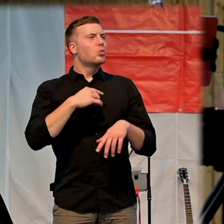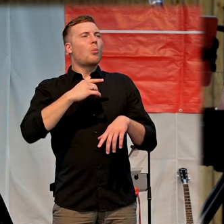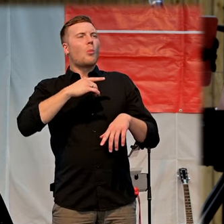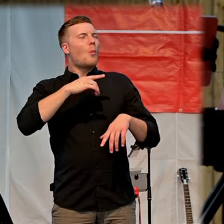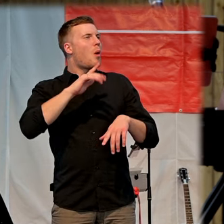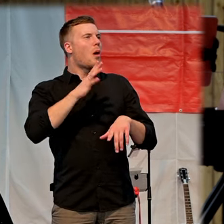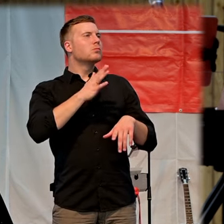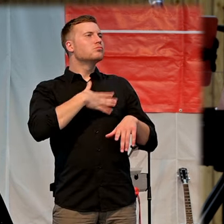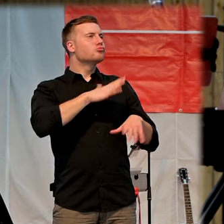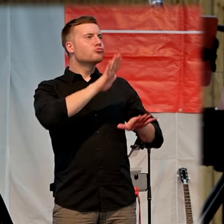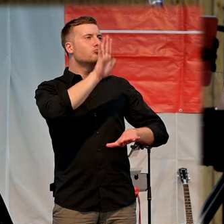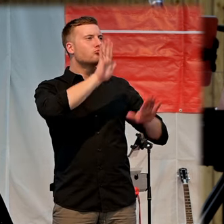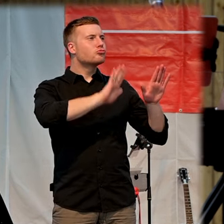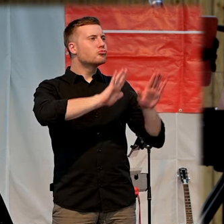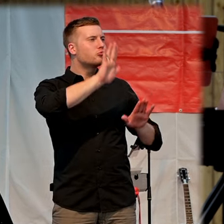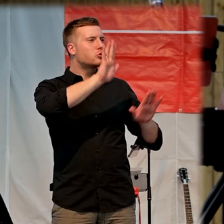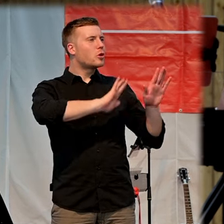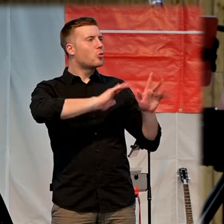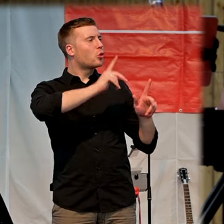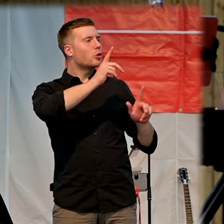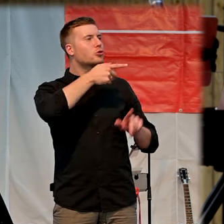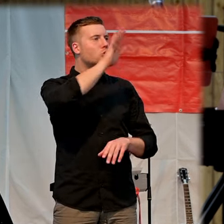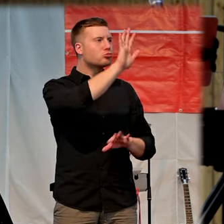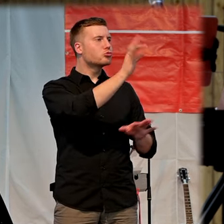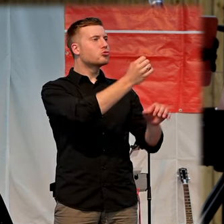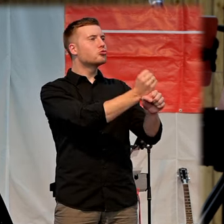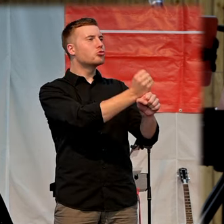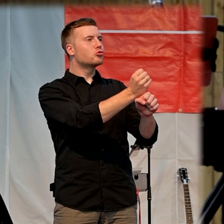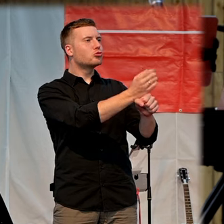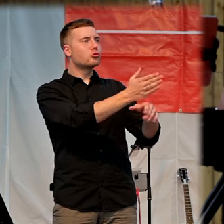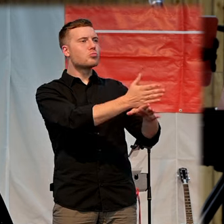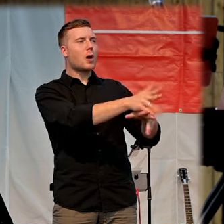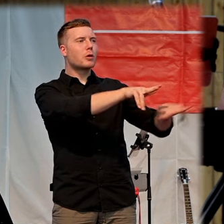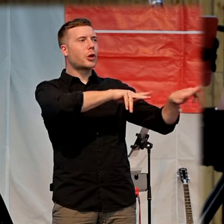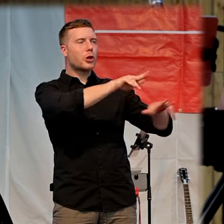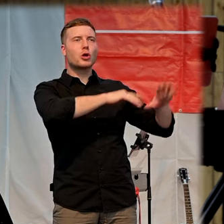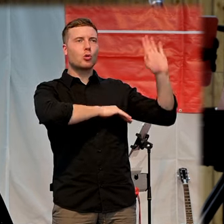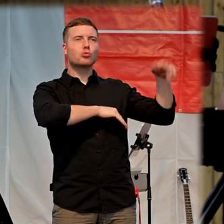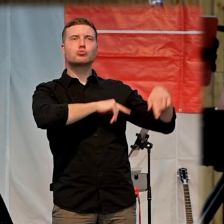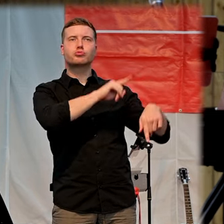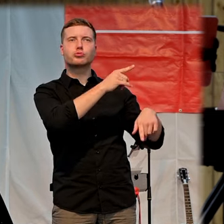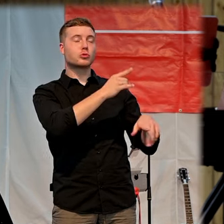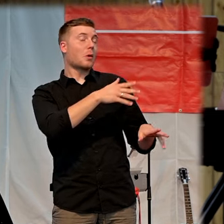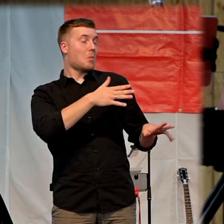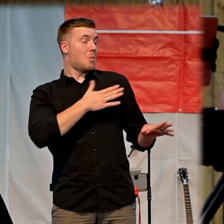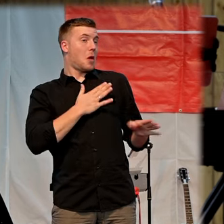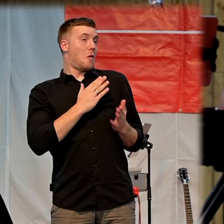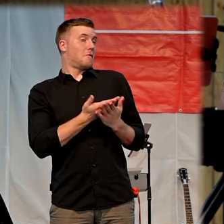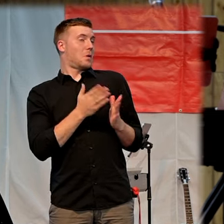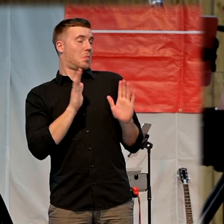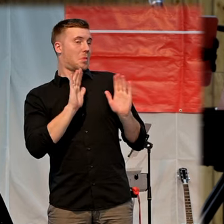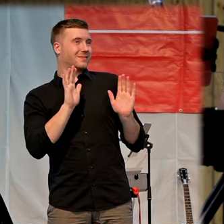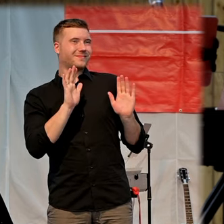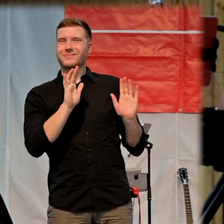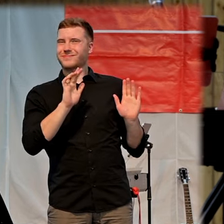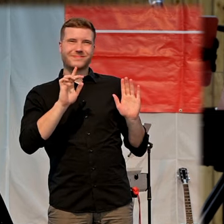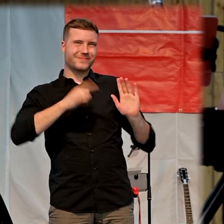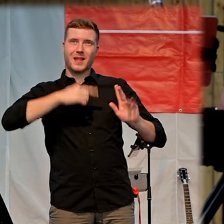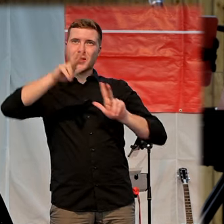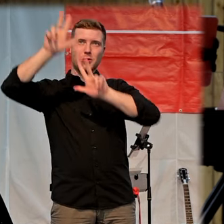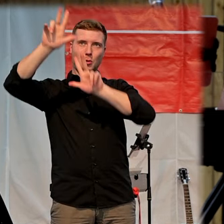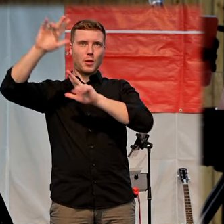Nein, Gott muss neu rein in diese Welt. Und er will durch uns Christen reinkommen. Wir sind Licht und Salz der